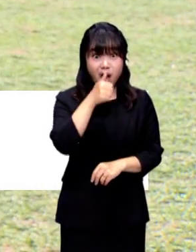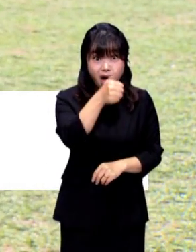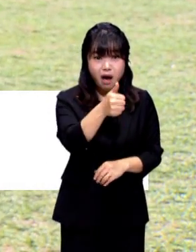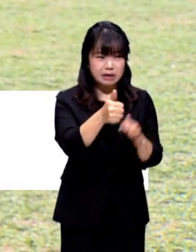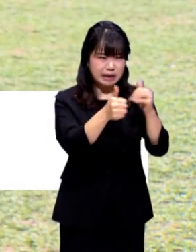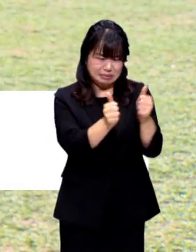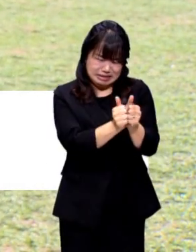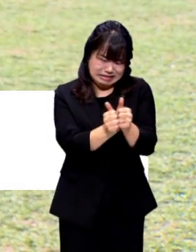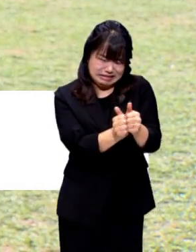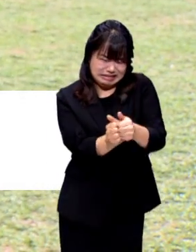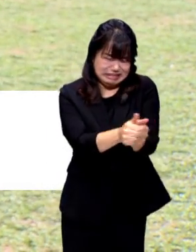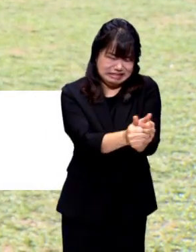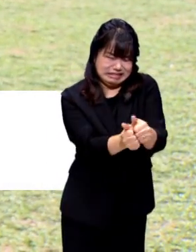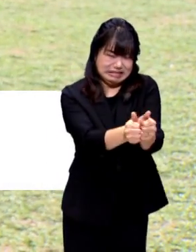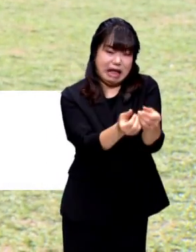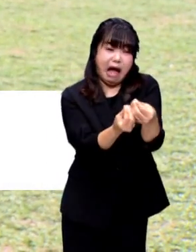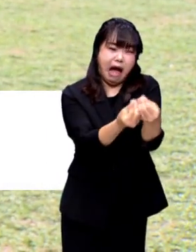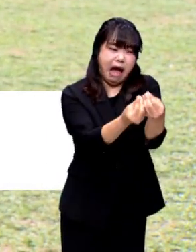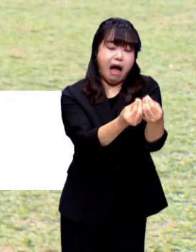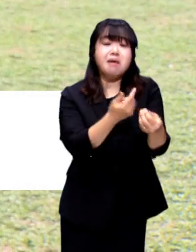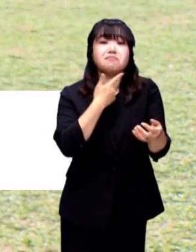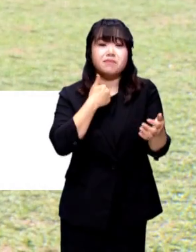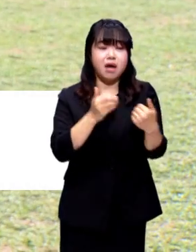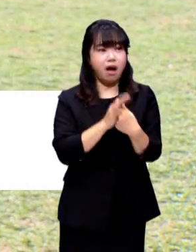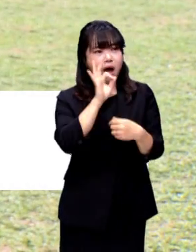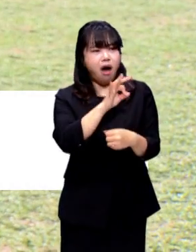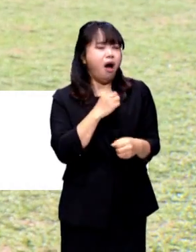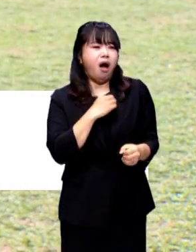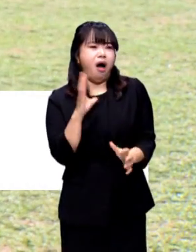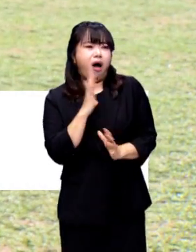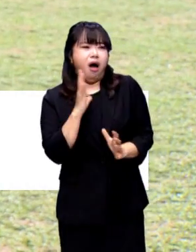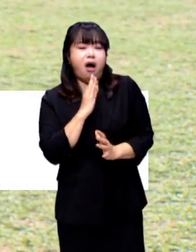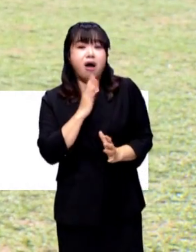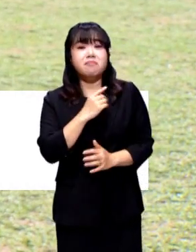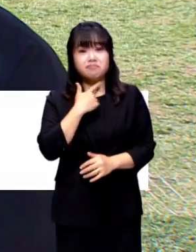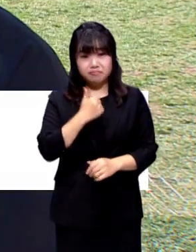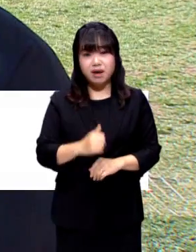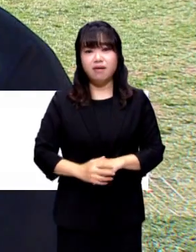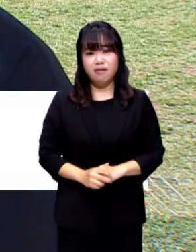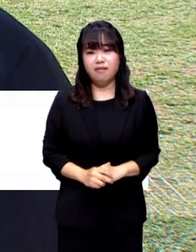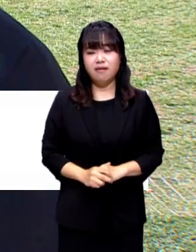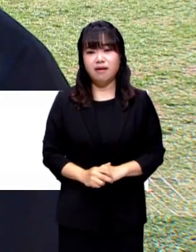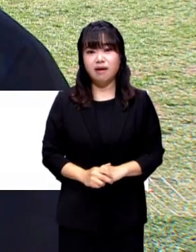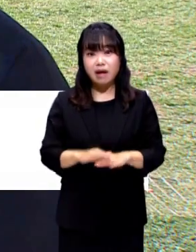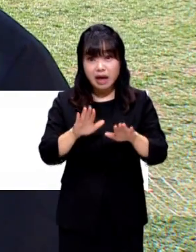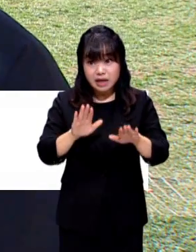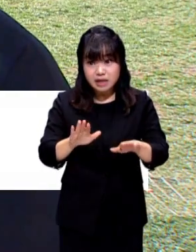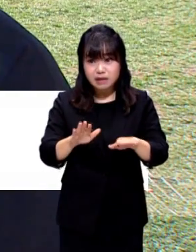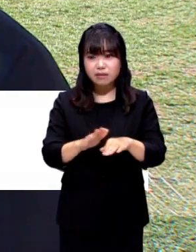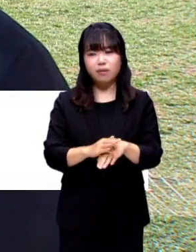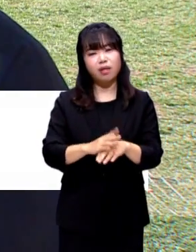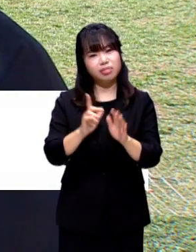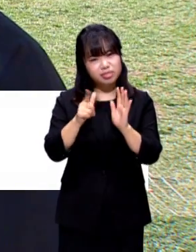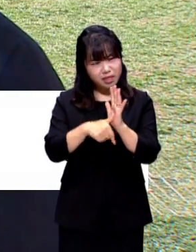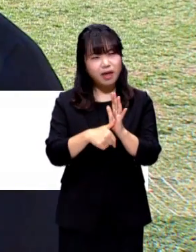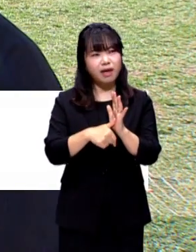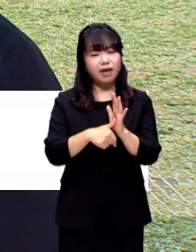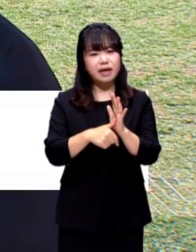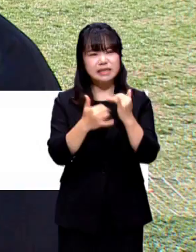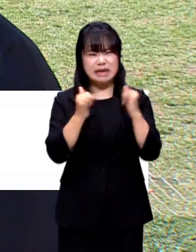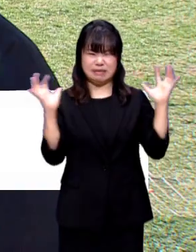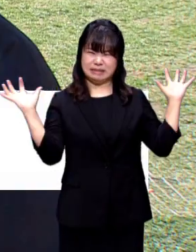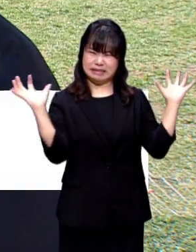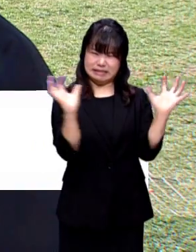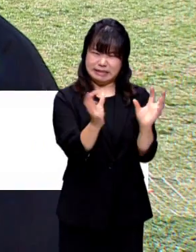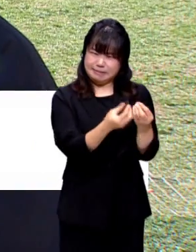끼어 있었거든요. 정말 위험하다고 생각을 많이 했고. 이번 연도에 많이 모일 거 알면서